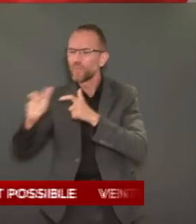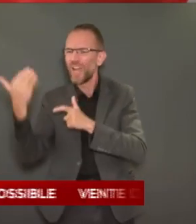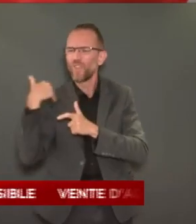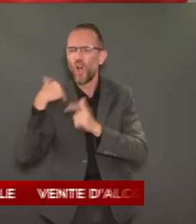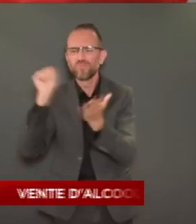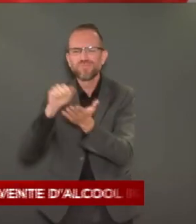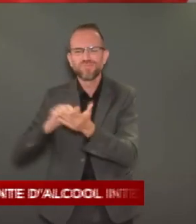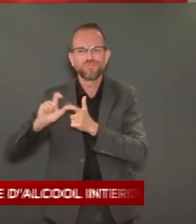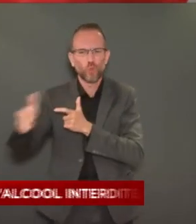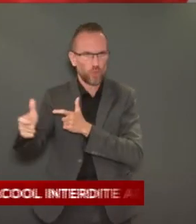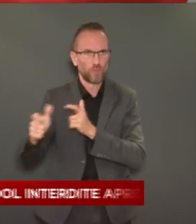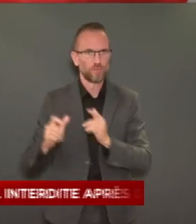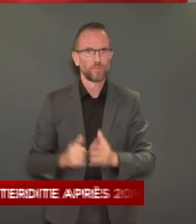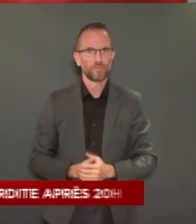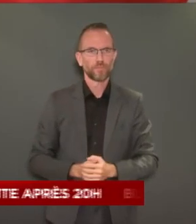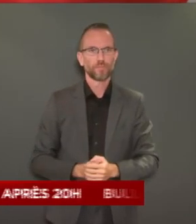Évidemment,